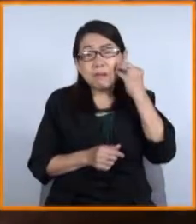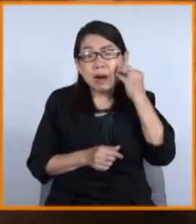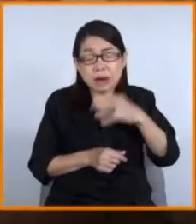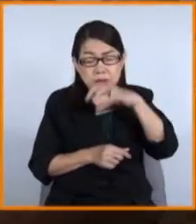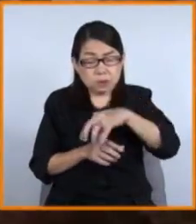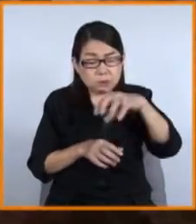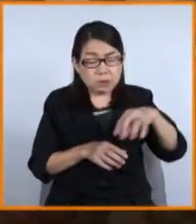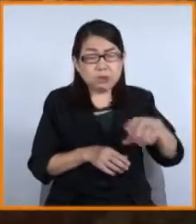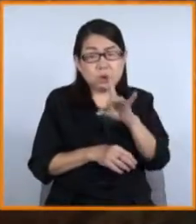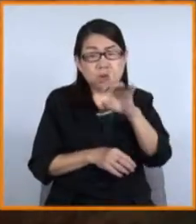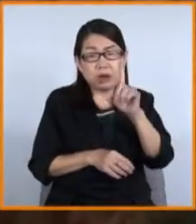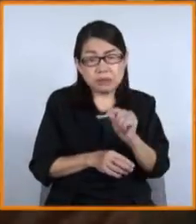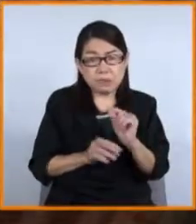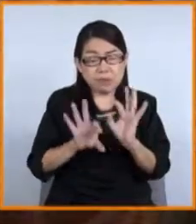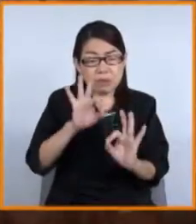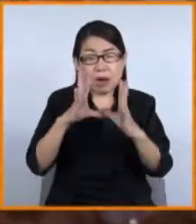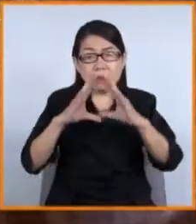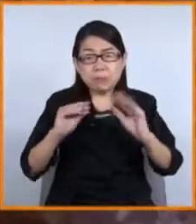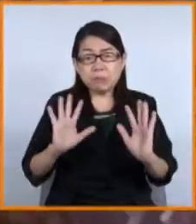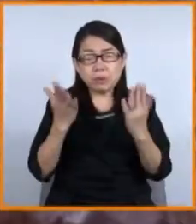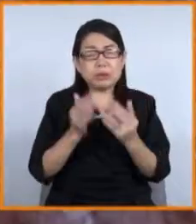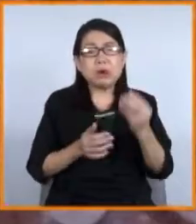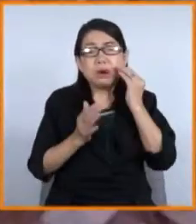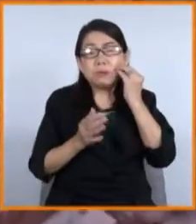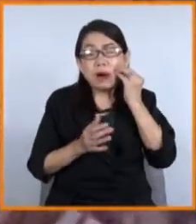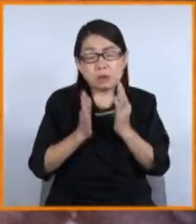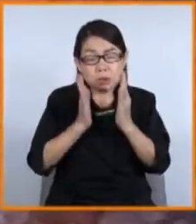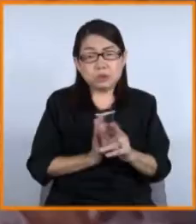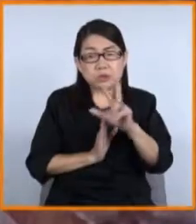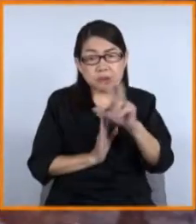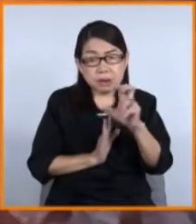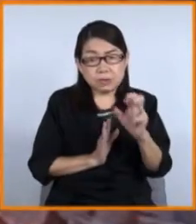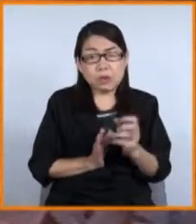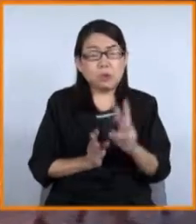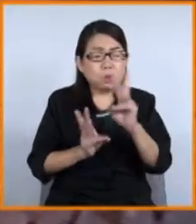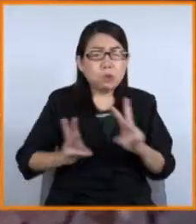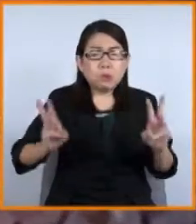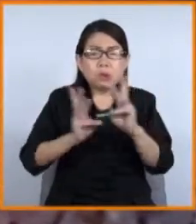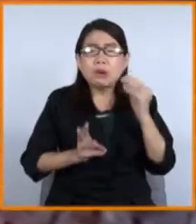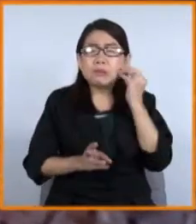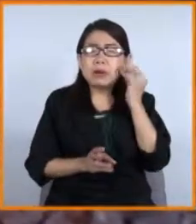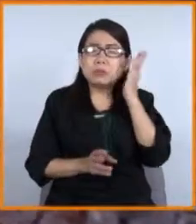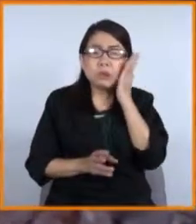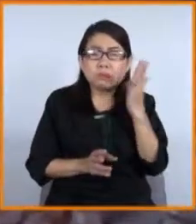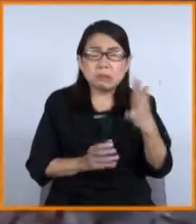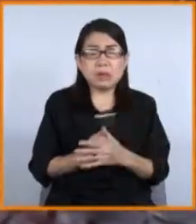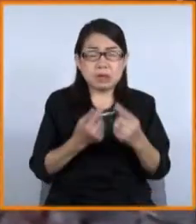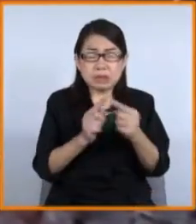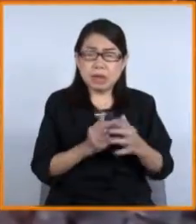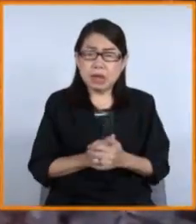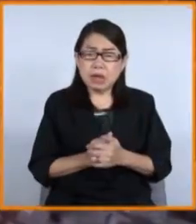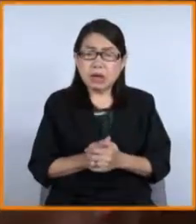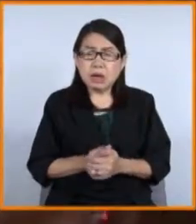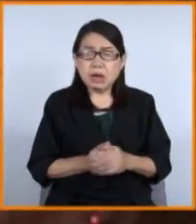เรือนถูกเผาประชาชนกว่า300ครัวเรือนไร้ที่อยู่อาศัยเป็นที่น่าสังเกตนะคะก็คือว่าไม่มีรายงานผู้ได้รับบ